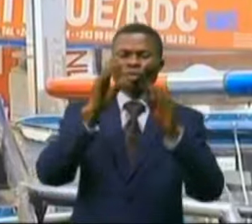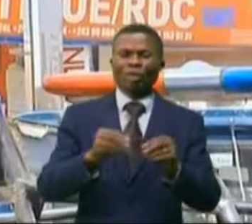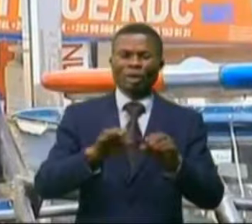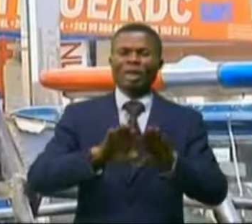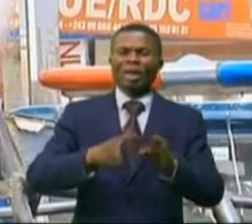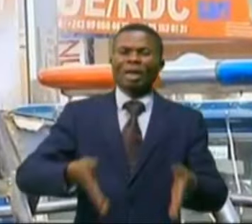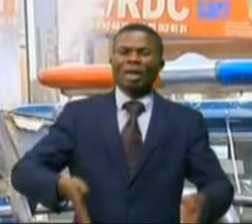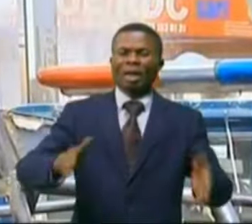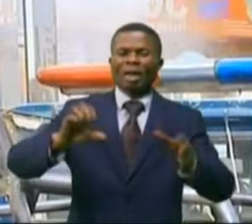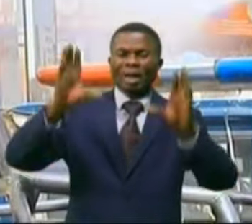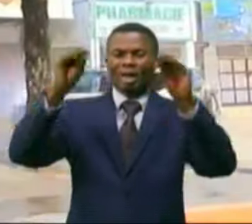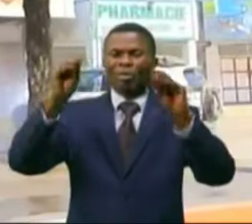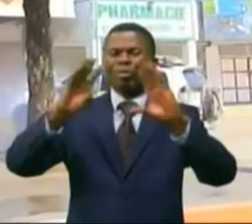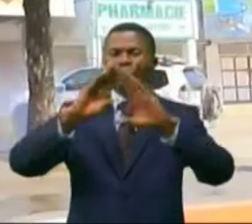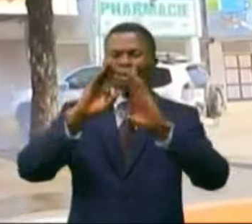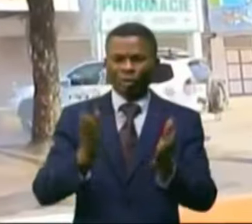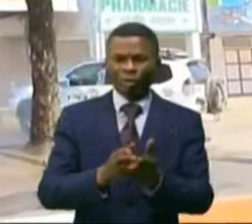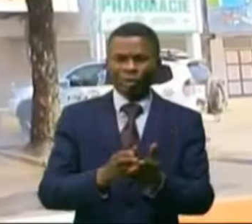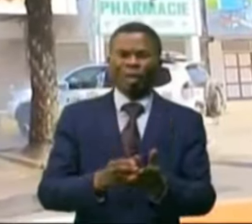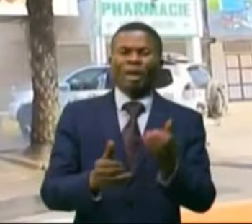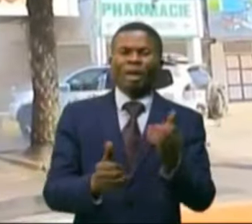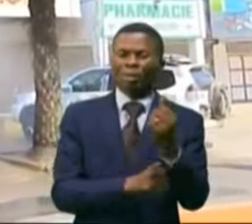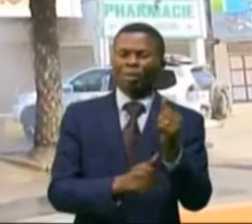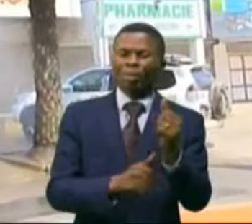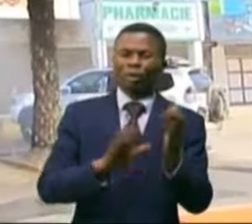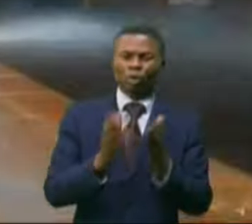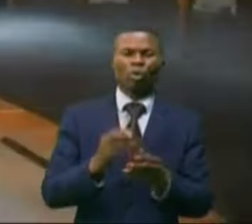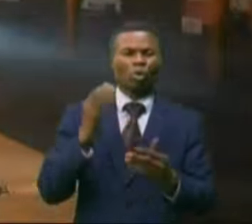les magasins ainsi que les arbres.